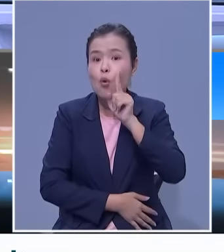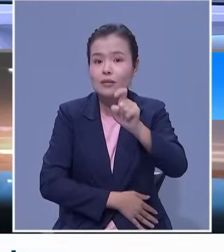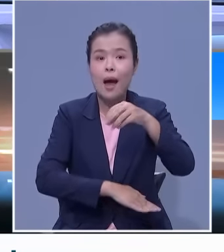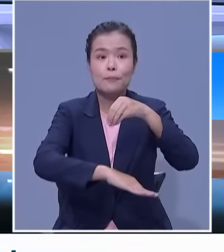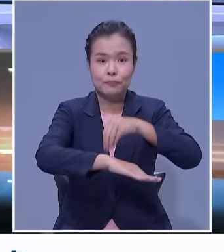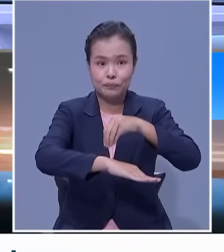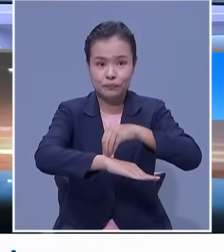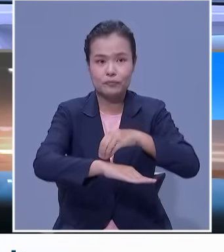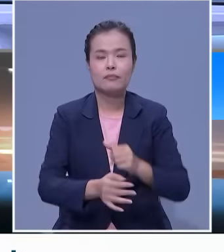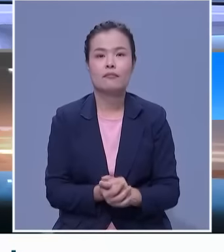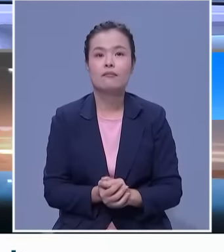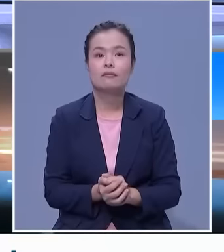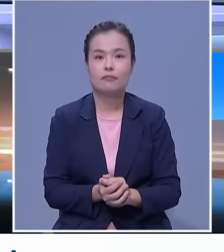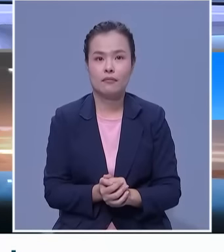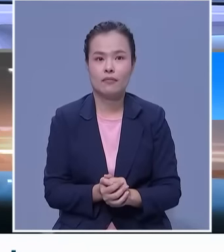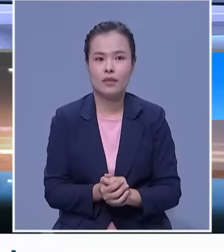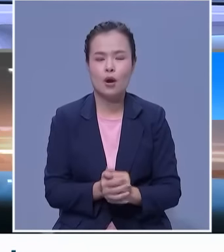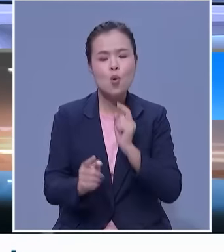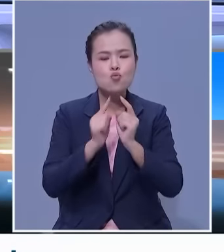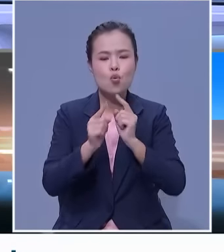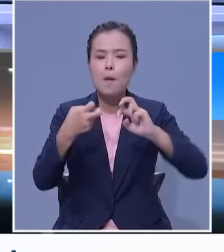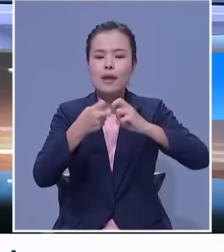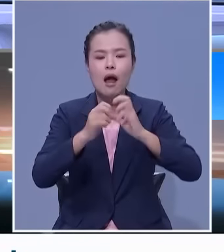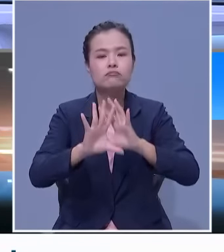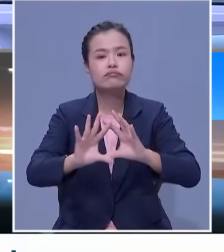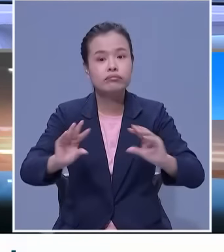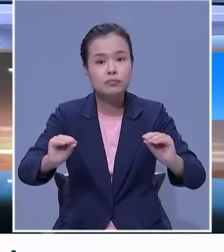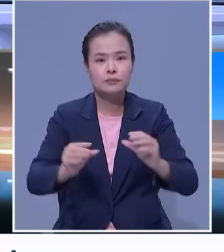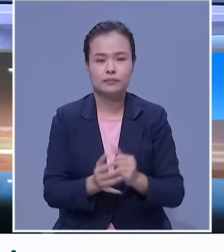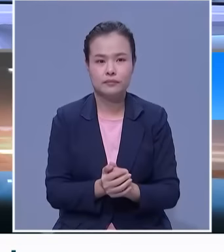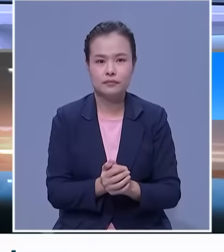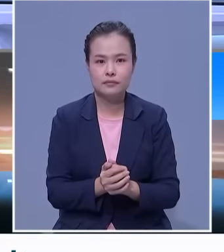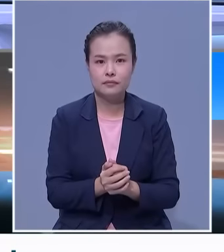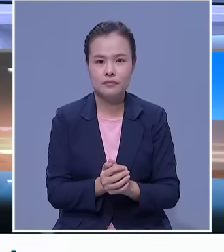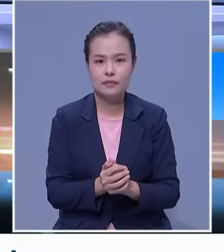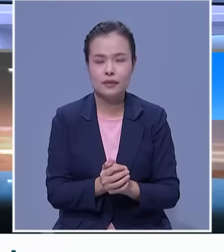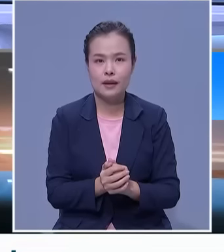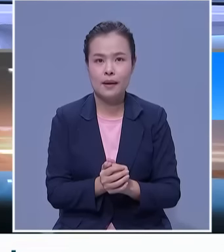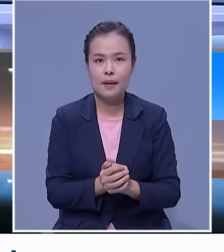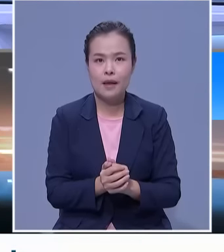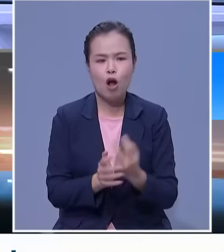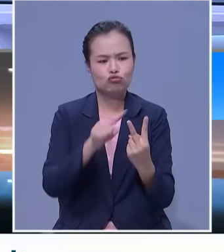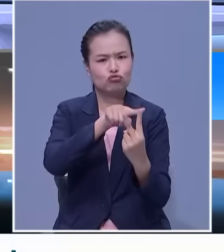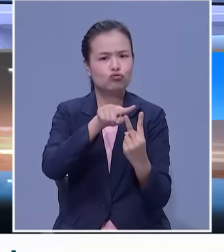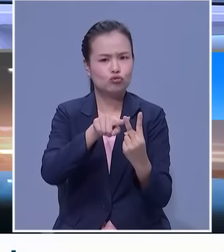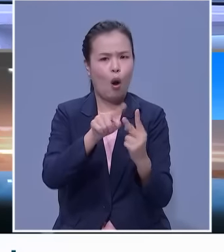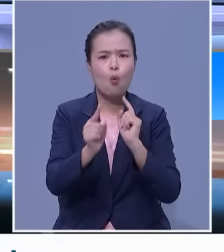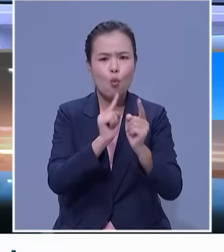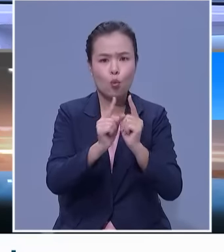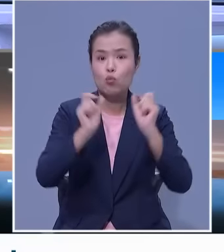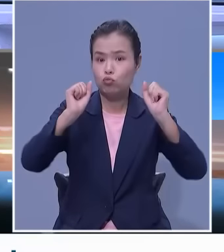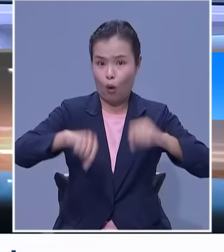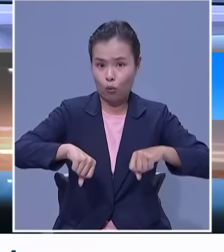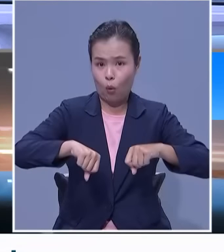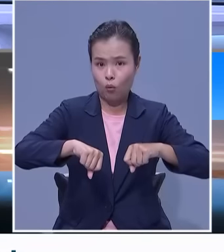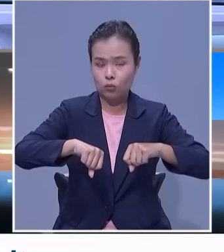ประวิตรแล้วบอกว่าเคลียร์ใจกันแล้วระหว่างบ้านป่ากับบ้านจันท์คุยกันรู้เรื่องตกลงกันเรียบร้อย